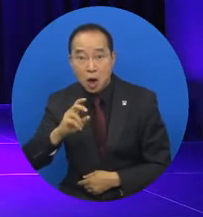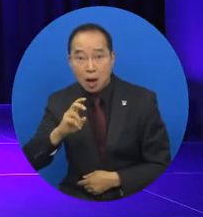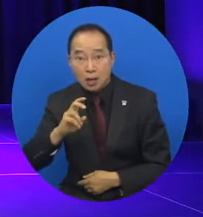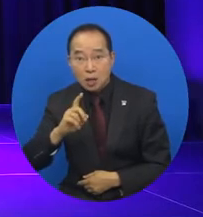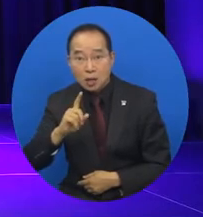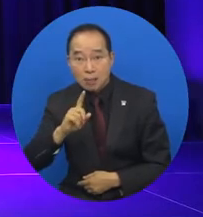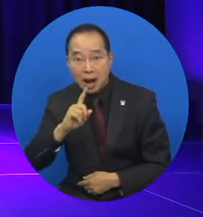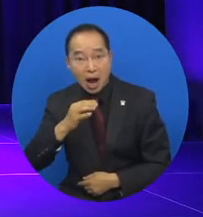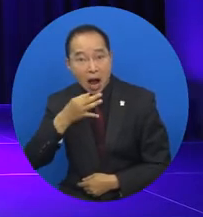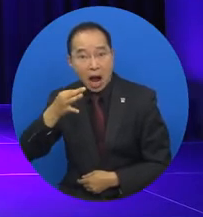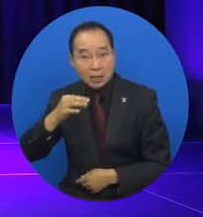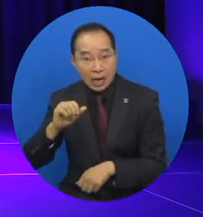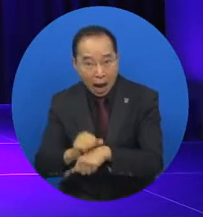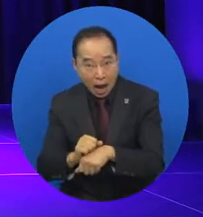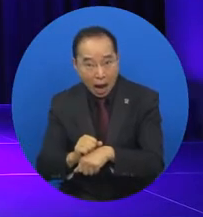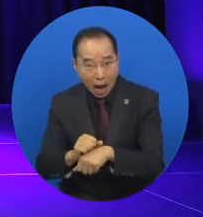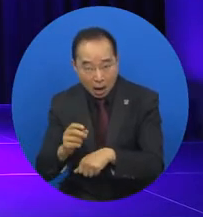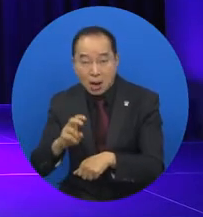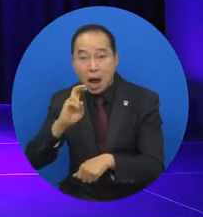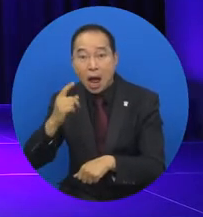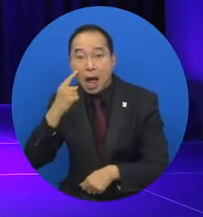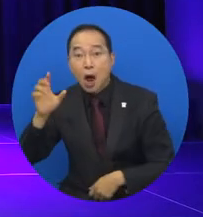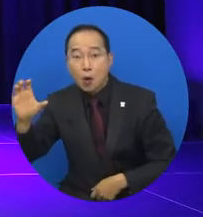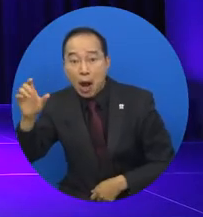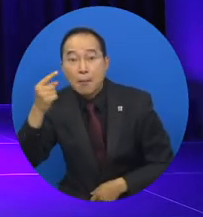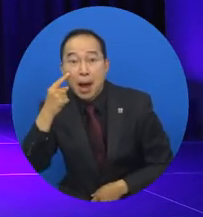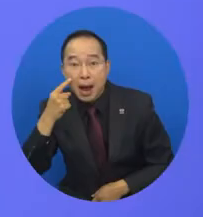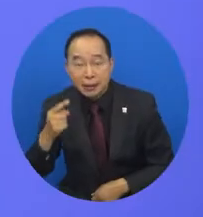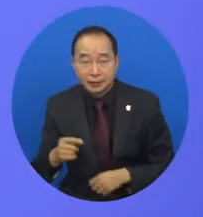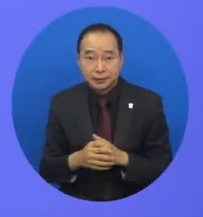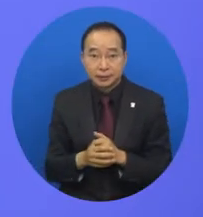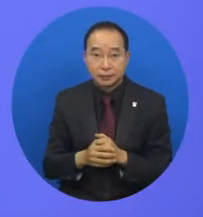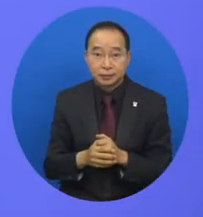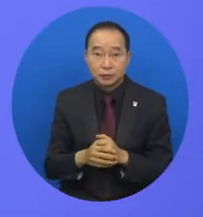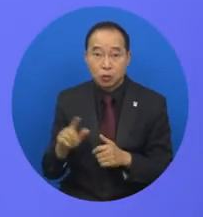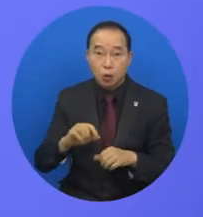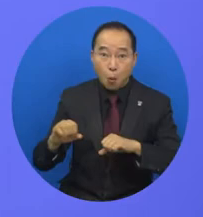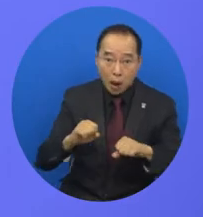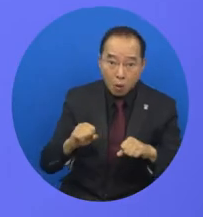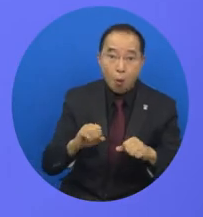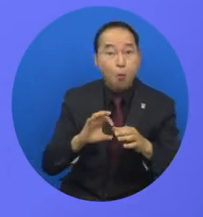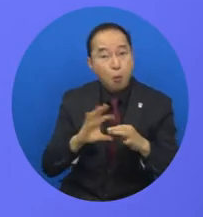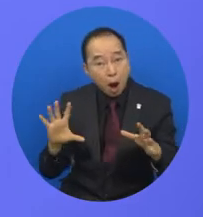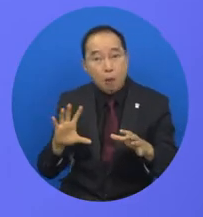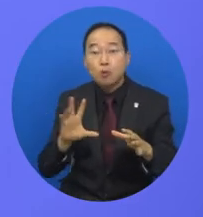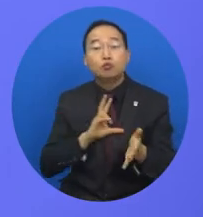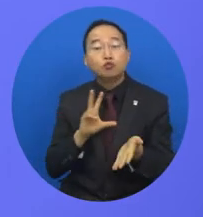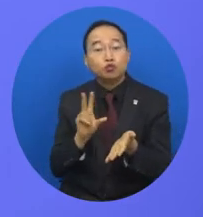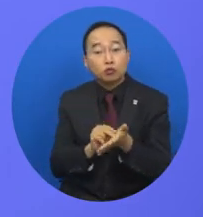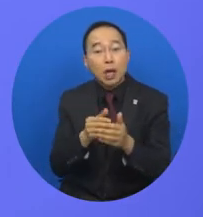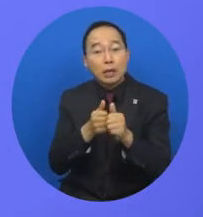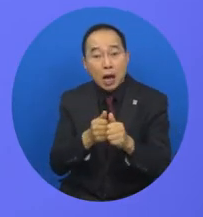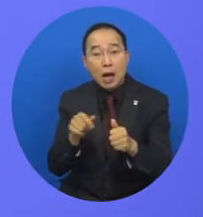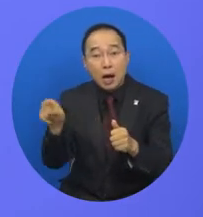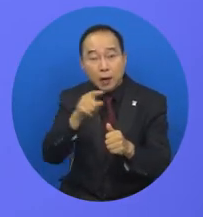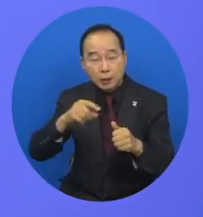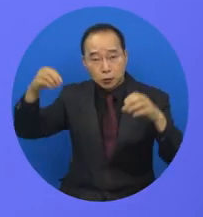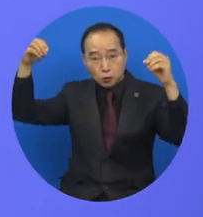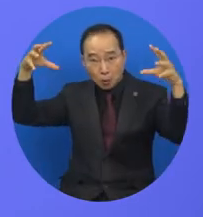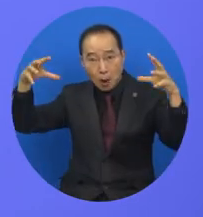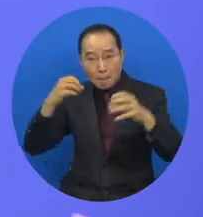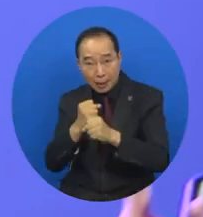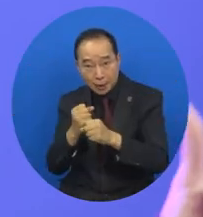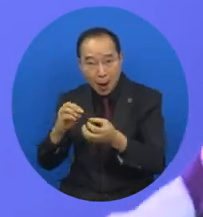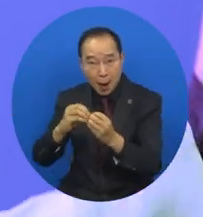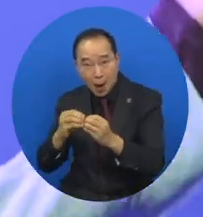있는 사람들은 가수, 배우를 하면서 그리고 빨래를 하든 어떤 활동을 하든 상관없이 어떤 주제에